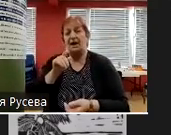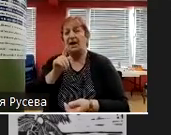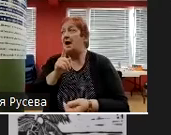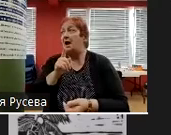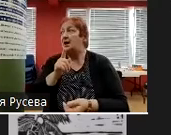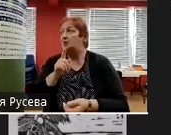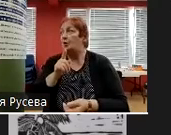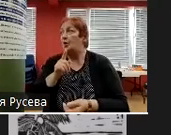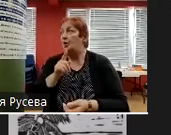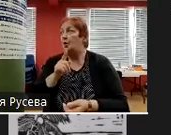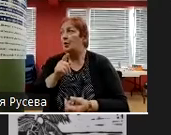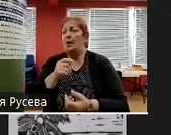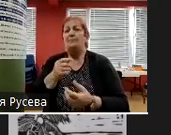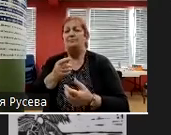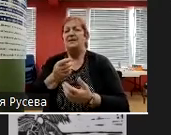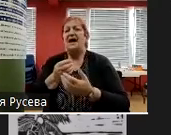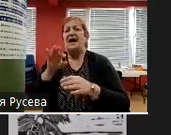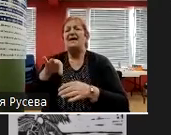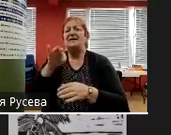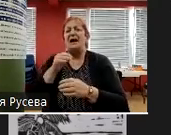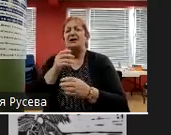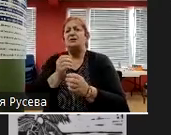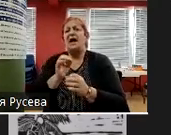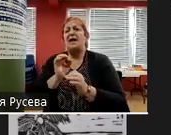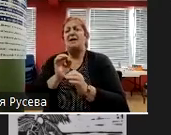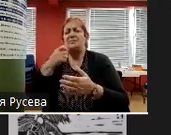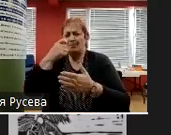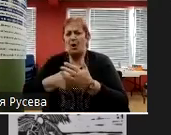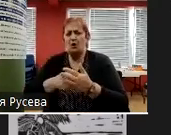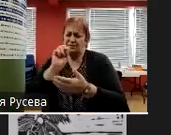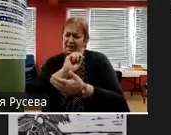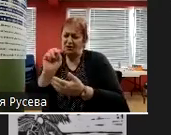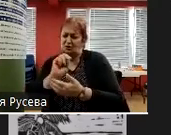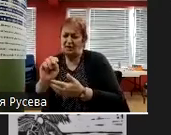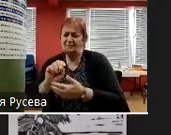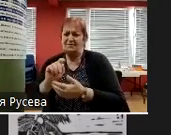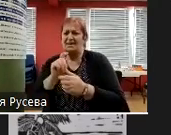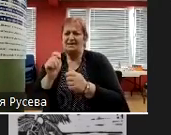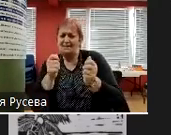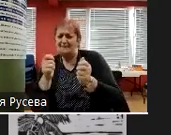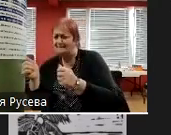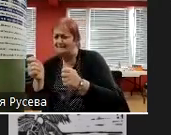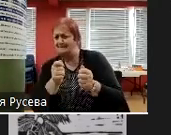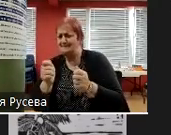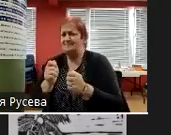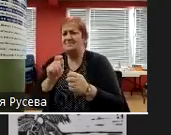да се избират най-обикновения шрифт, за да не такива с